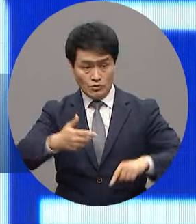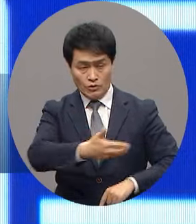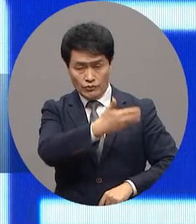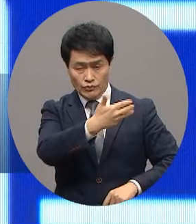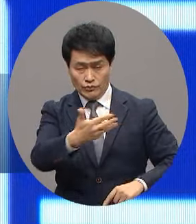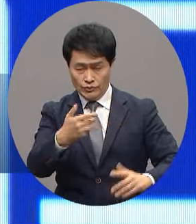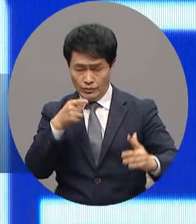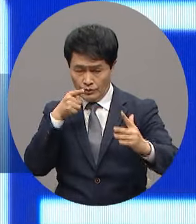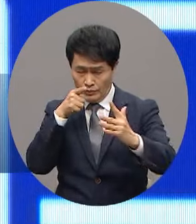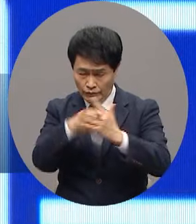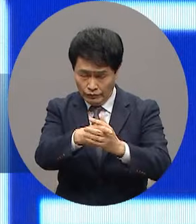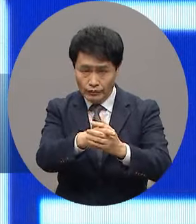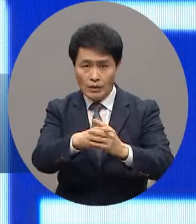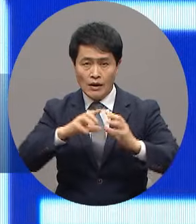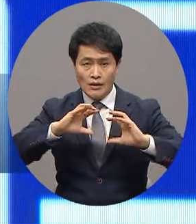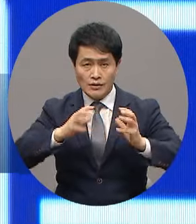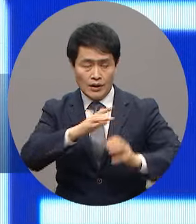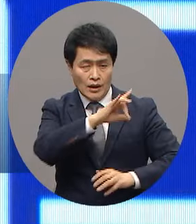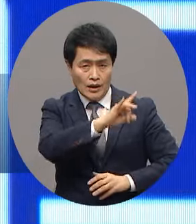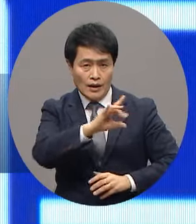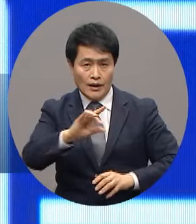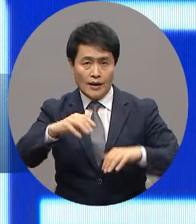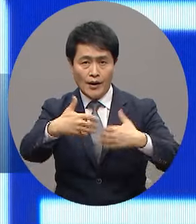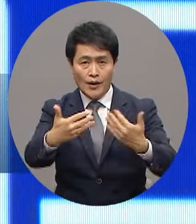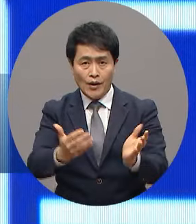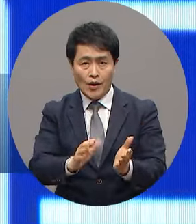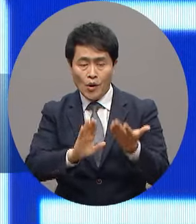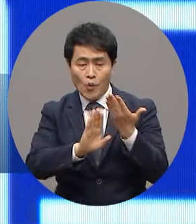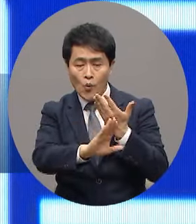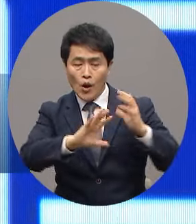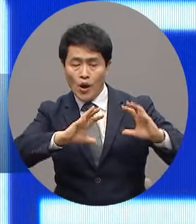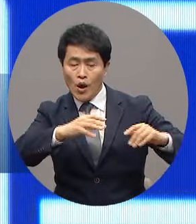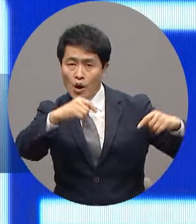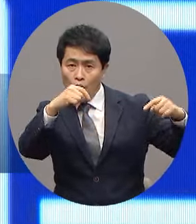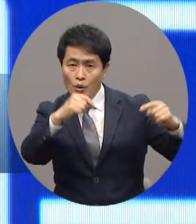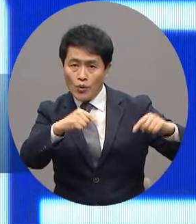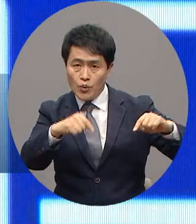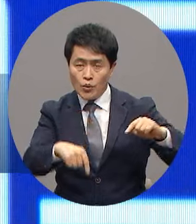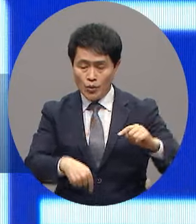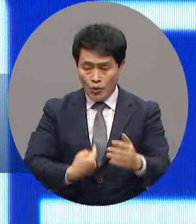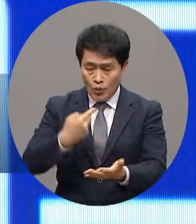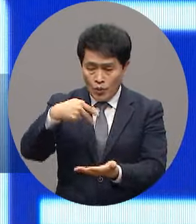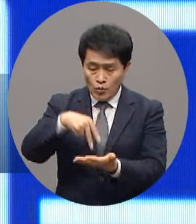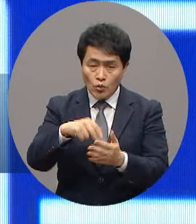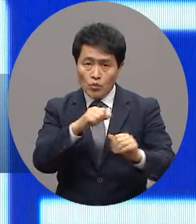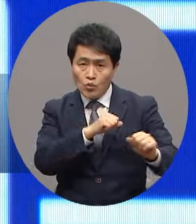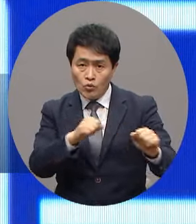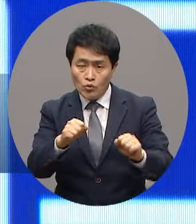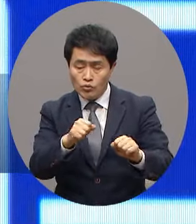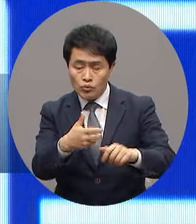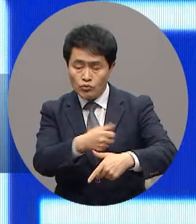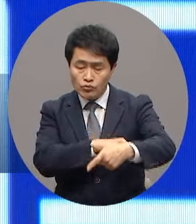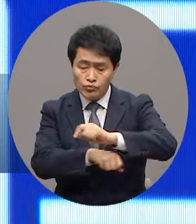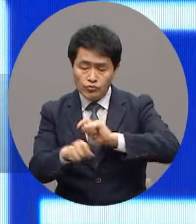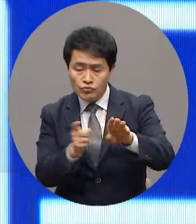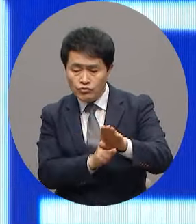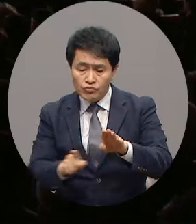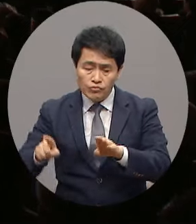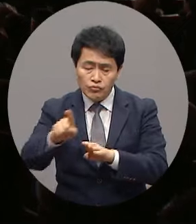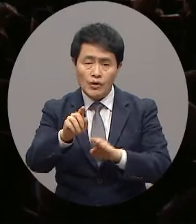보며 세계 각국에서 외교 독립운동에 나선 선각자들도